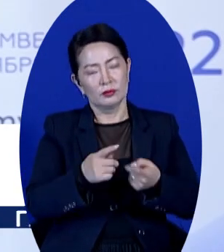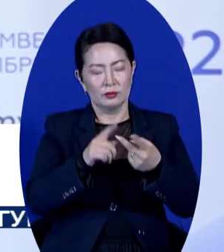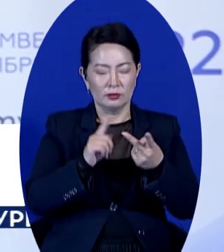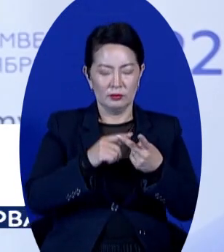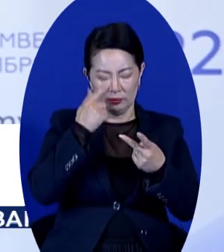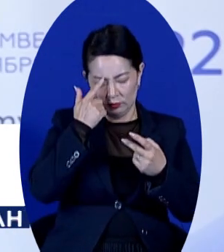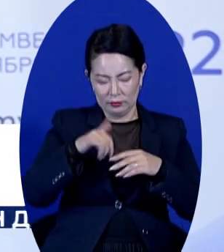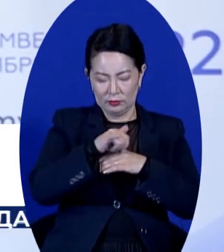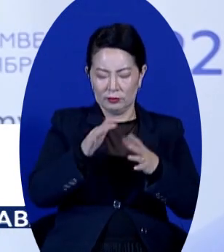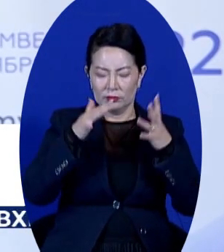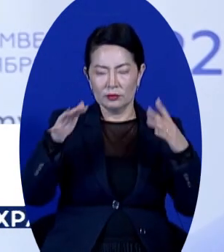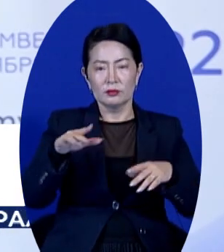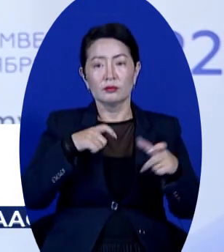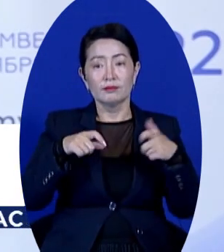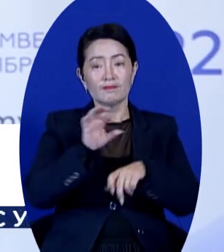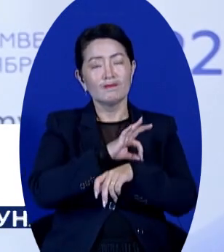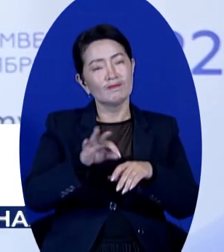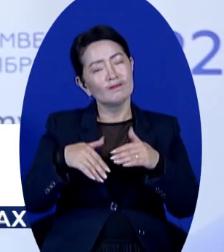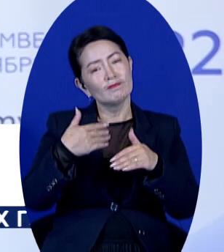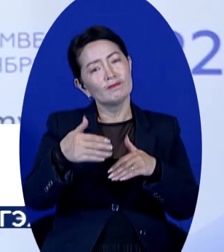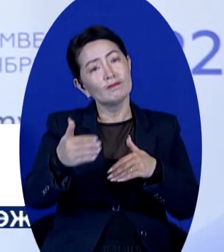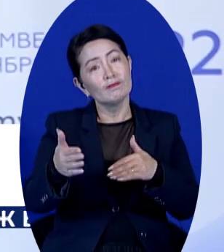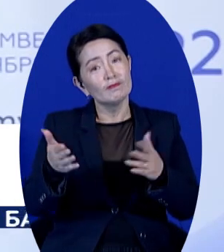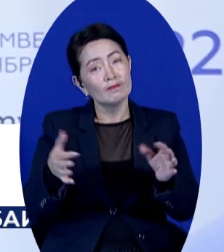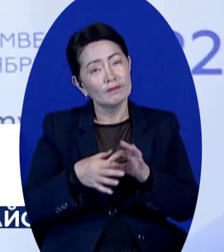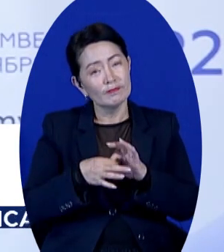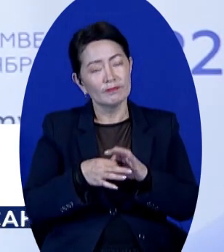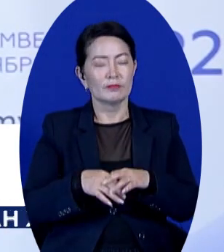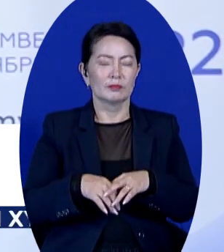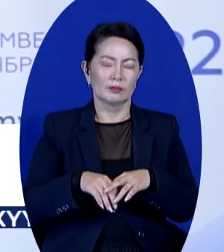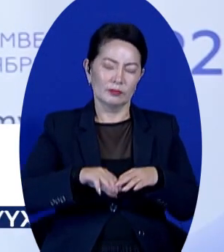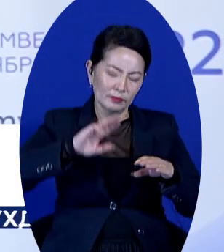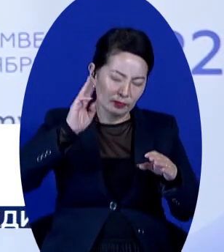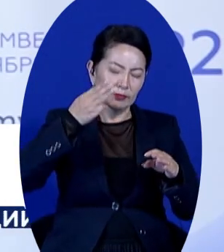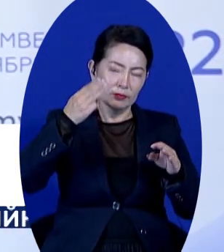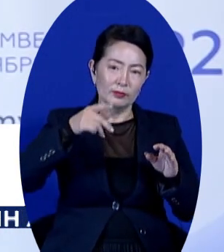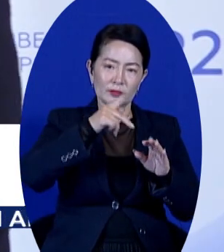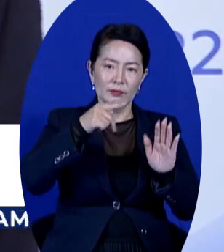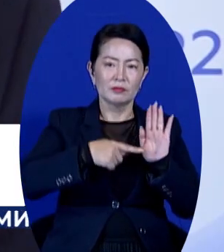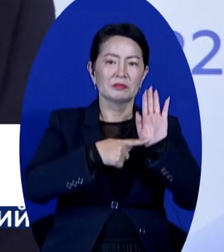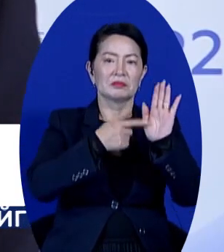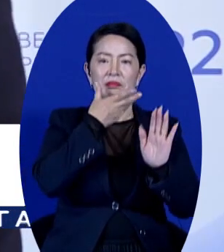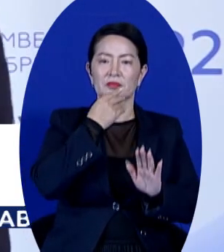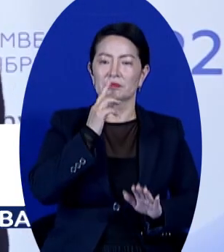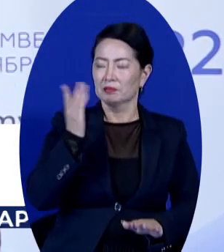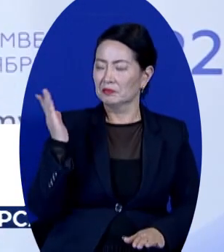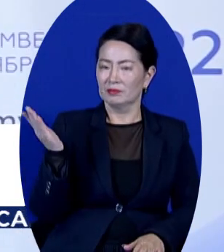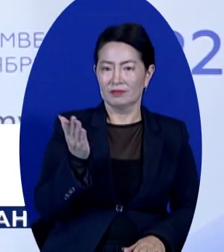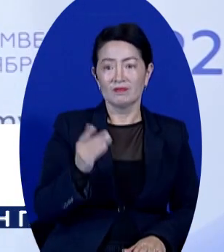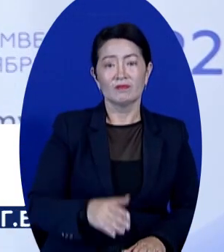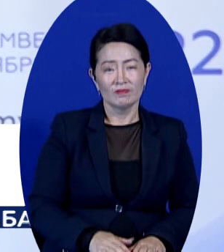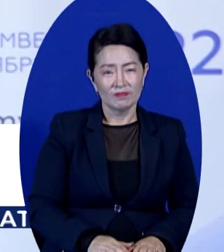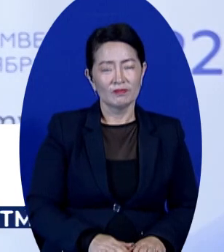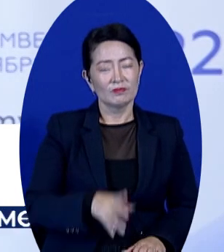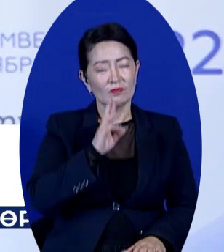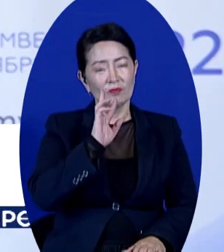засгийн төслүүдийг урагшлуулах энэ чиглэлээр тодорхой бүр слайдтай сайхан үг хэллээ л дээ. Ер нь энд